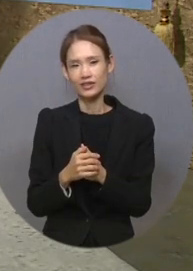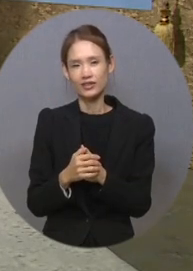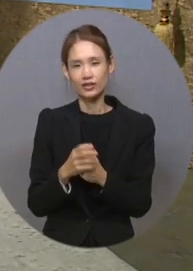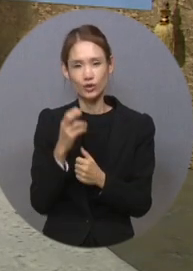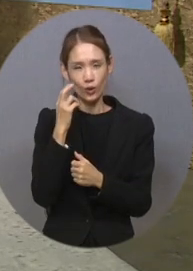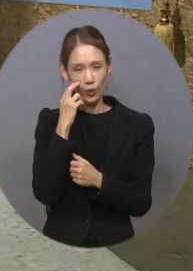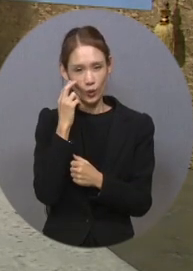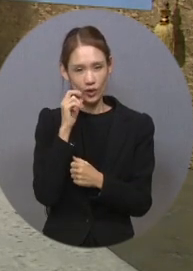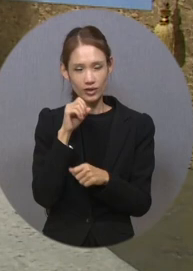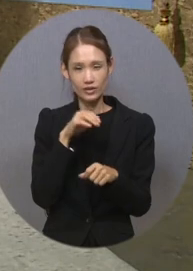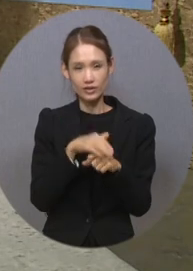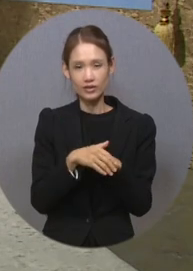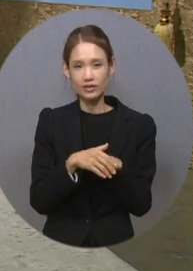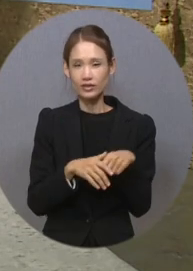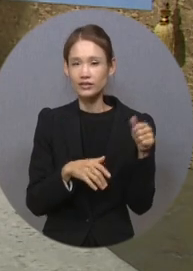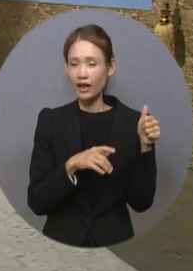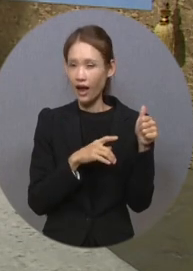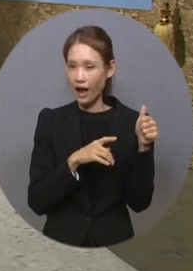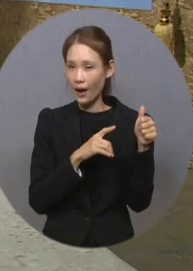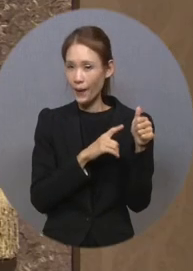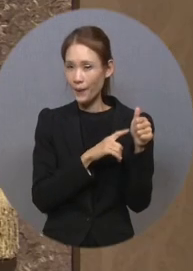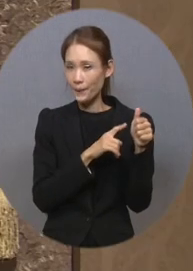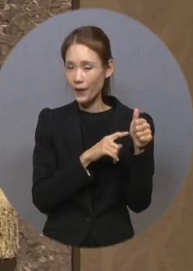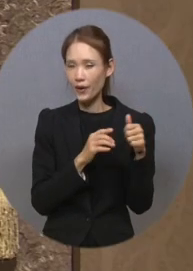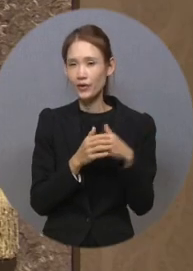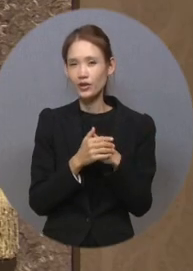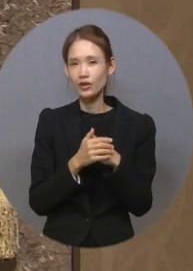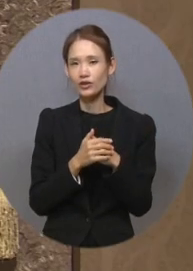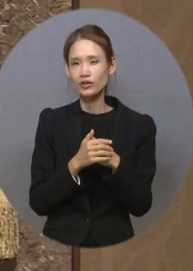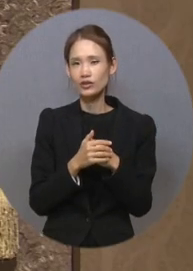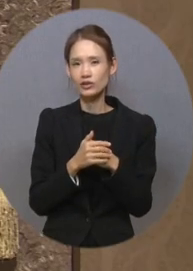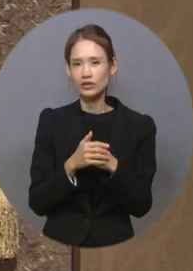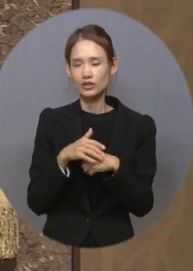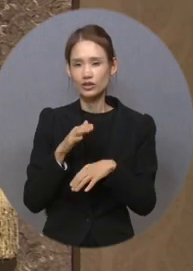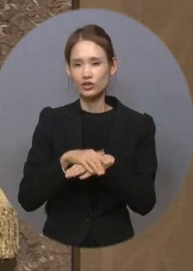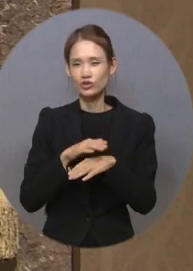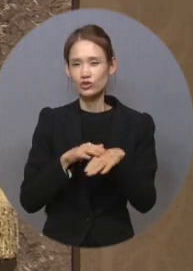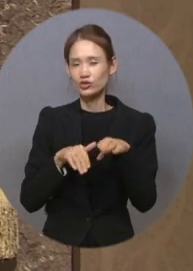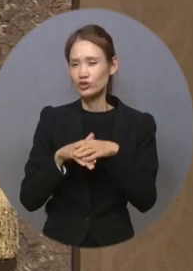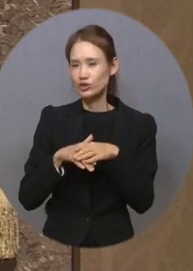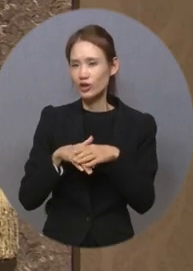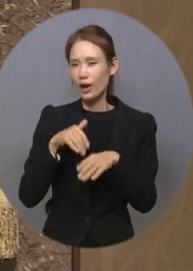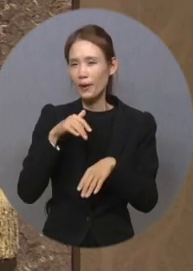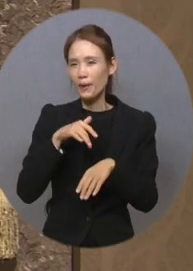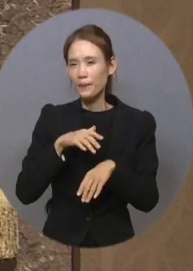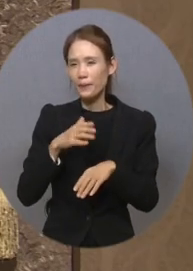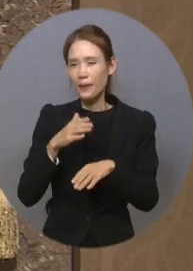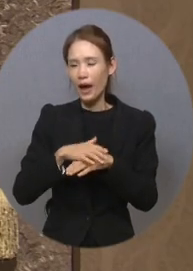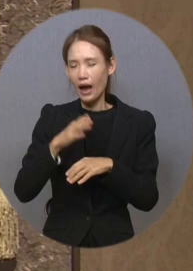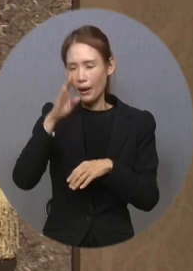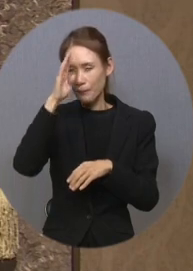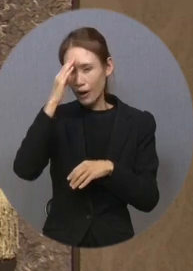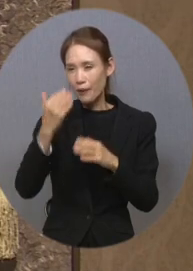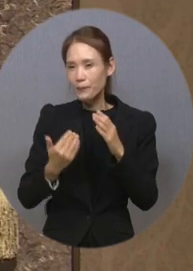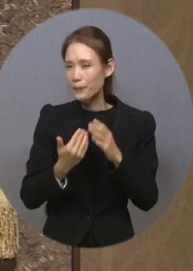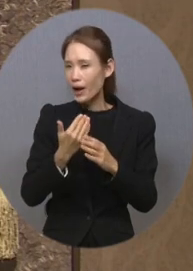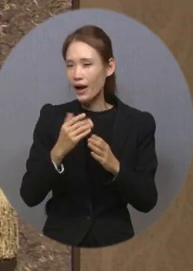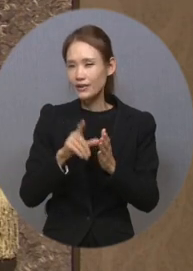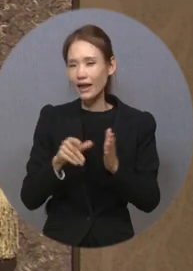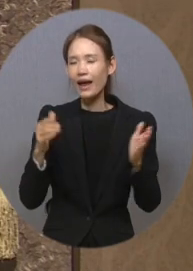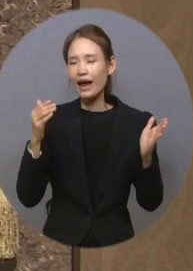삼아서 네. 우리 남성 모든 남성이 주부 습진이 걸릴 때까지 좀 하자. 우리 여성들이 보면은